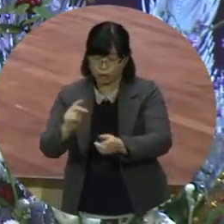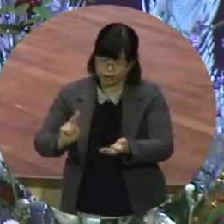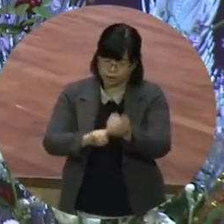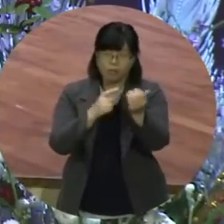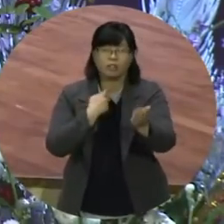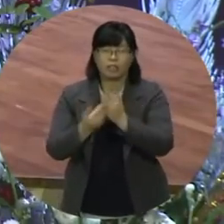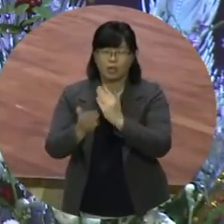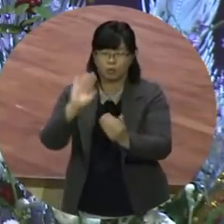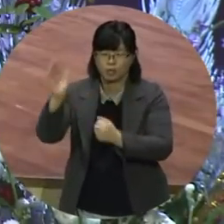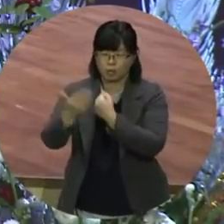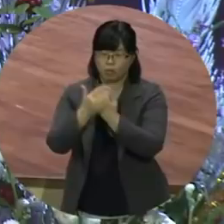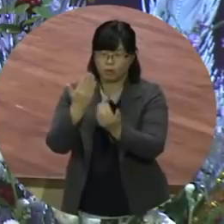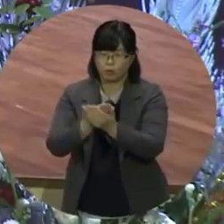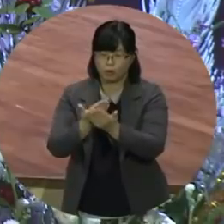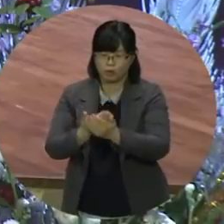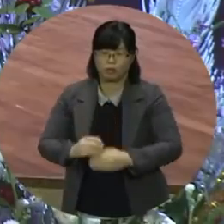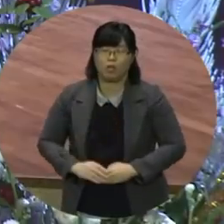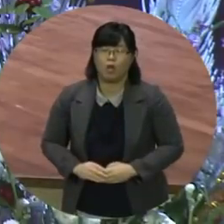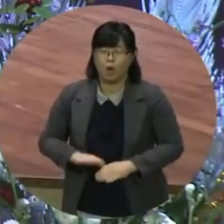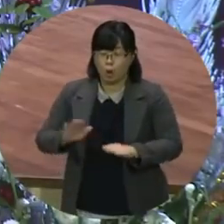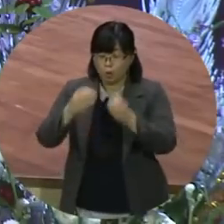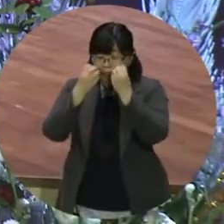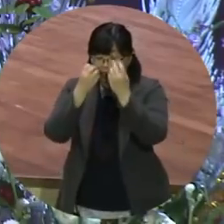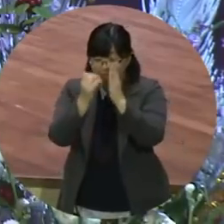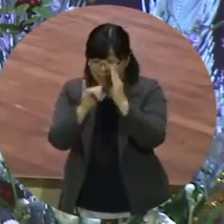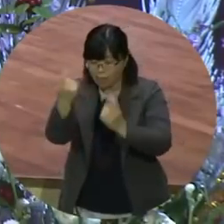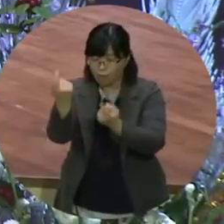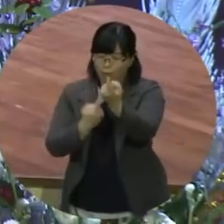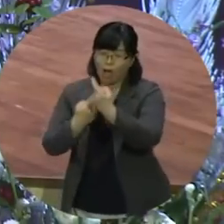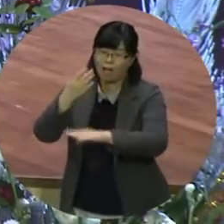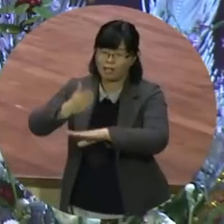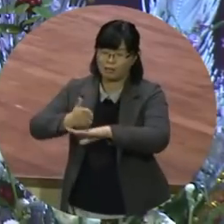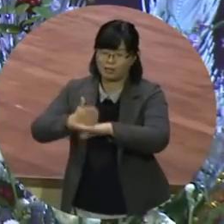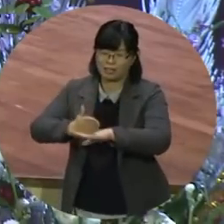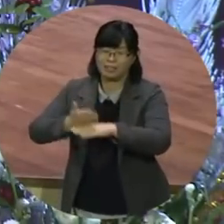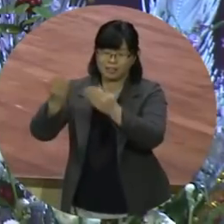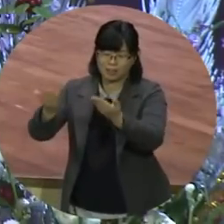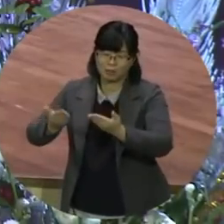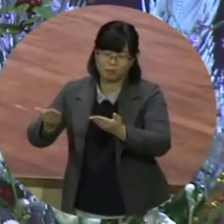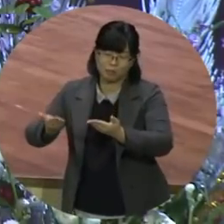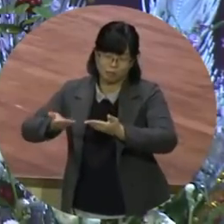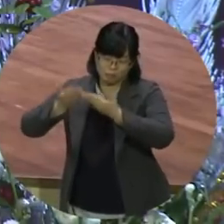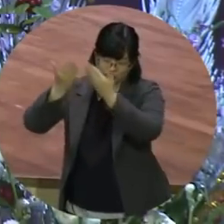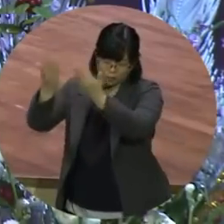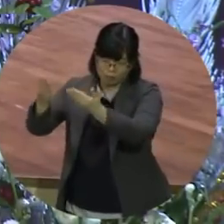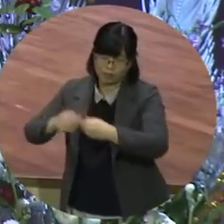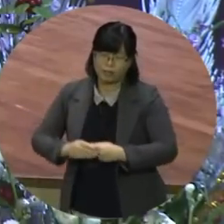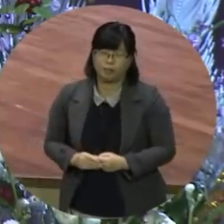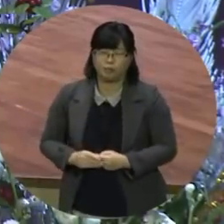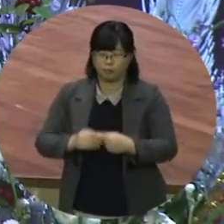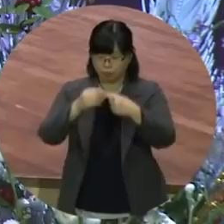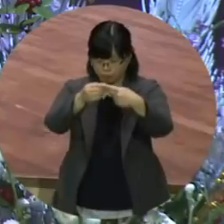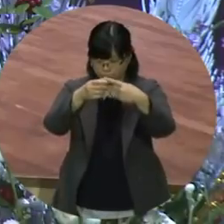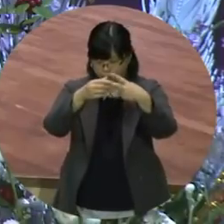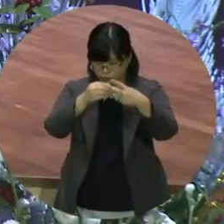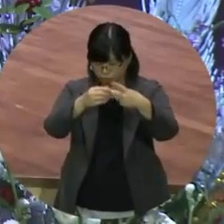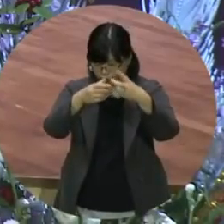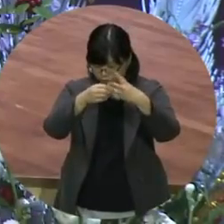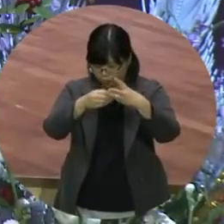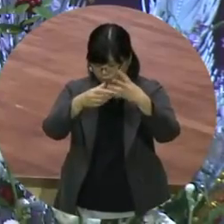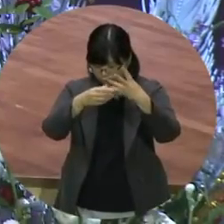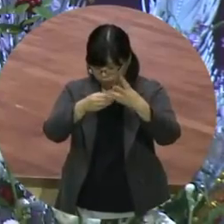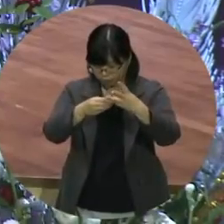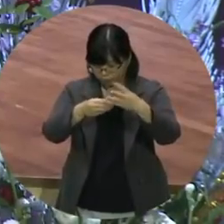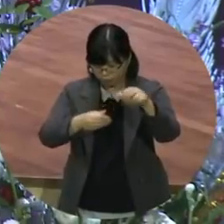새 생명 보내심을 감사합니다. 백상엽렘넛 하준용 성도님, 이성순 성도님, 조윤진